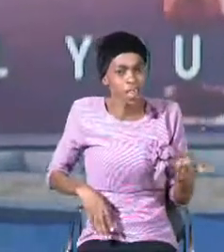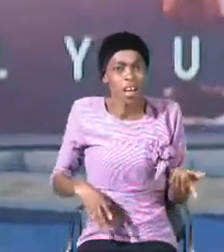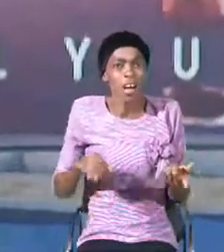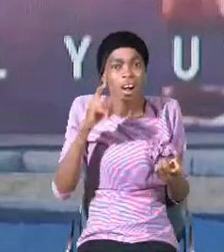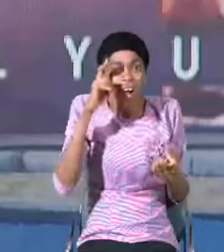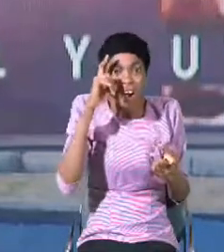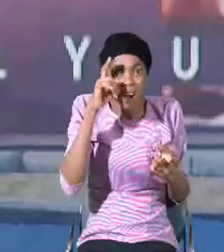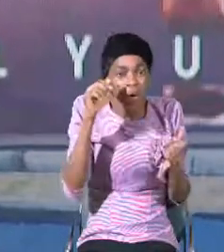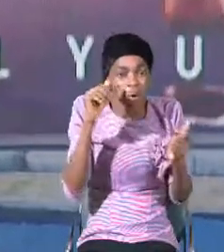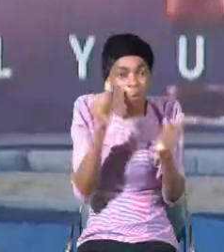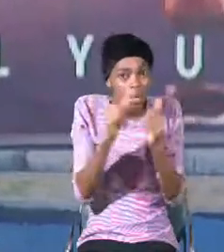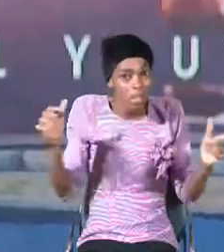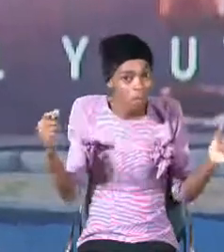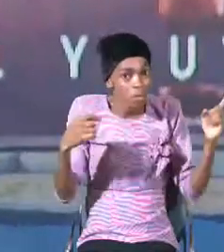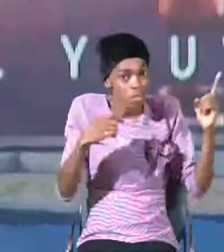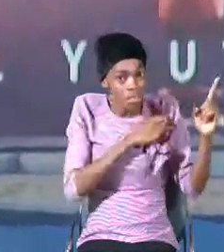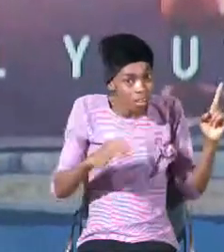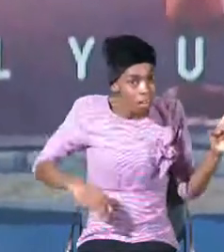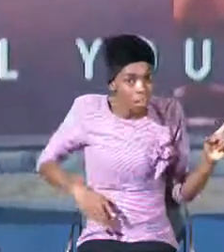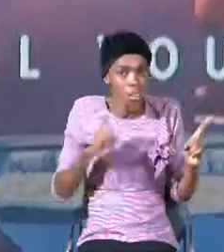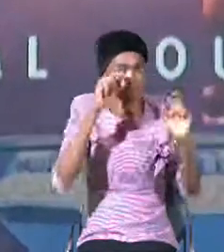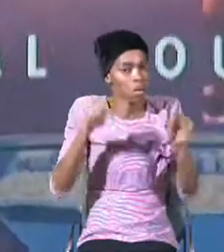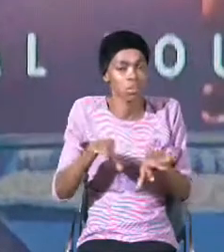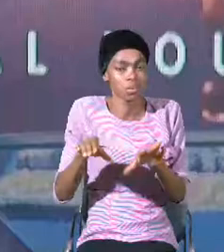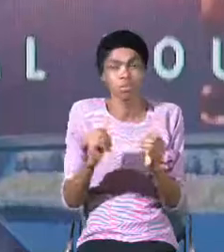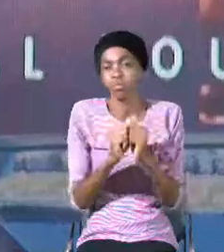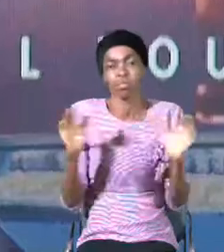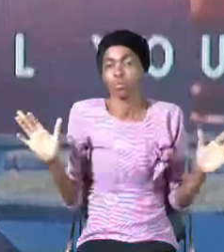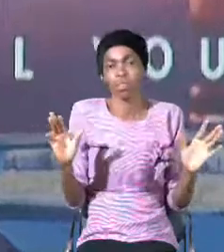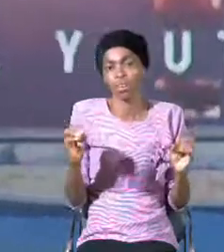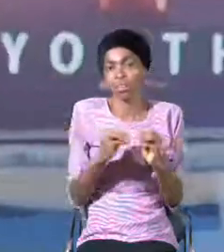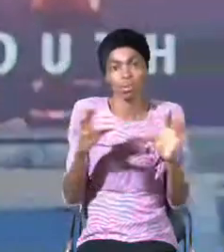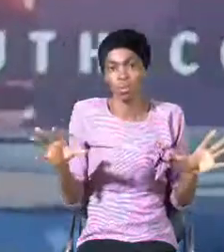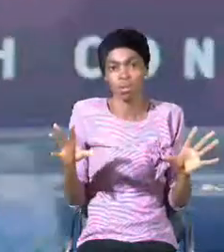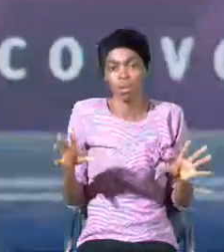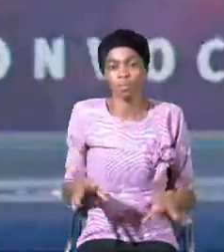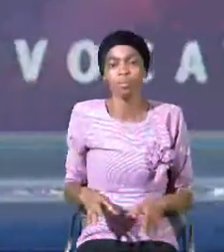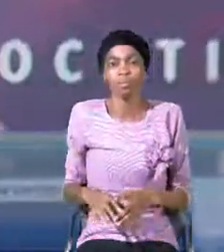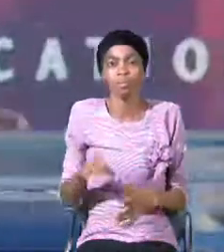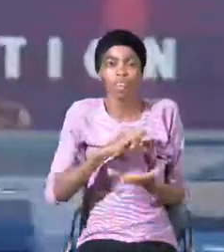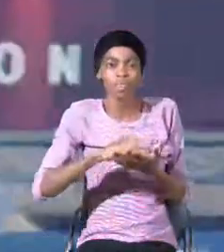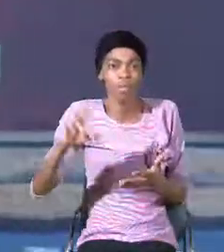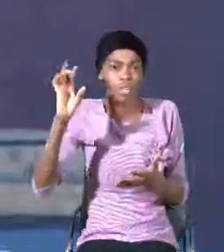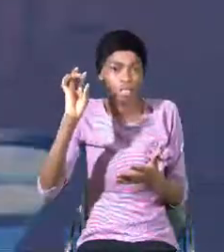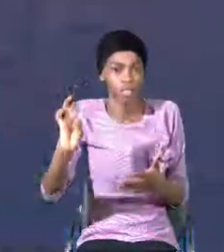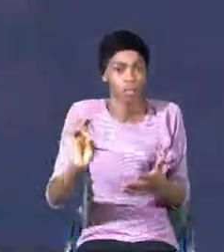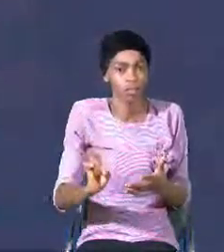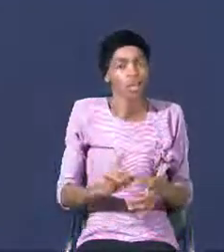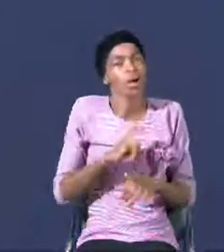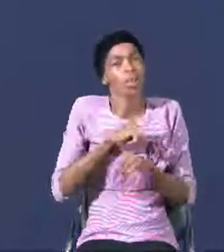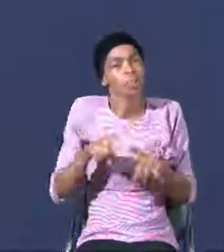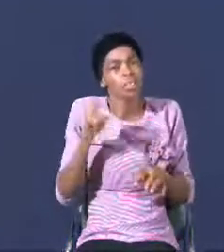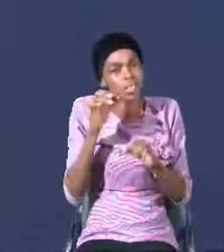Sans moi, vous ne pouvez rien faire. Verset 7. Verset 7. Si vous demeurez en